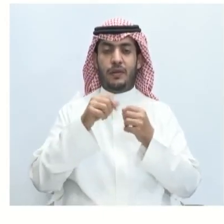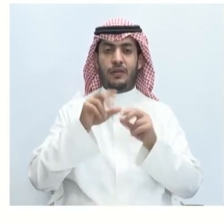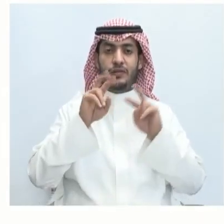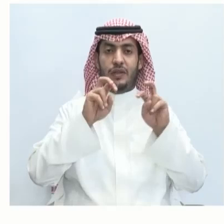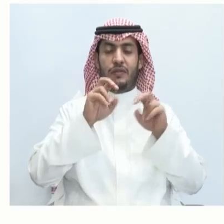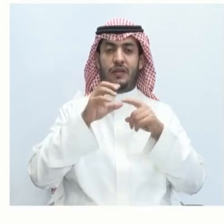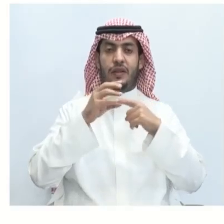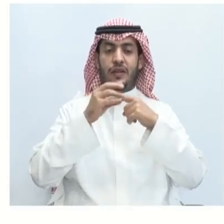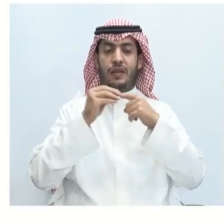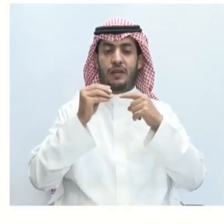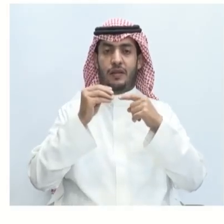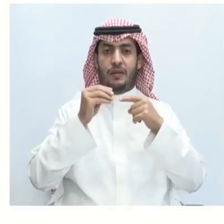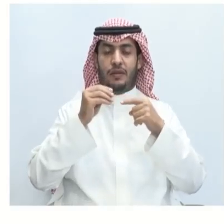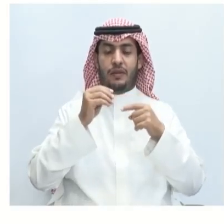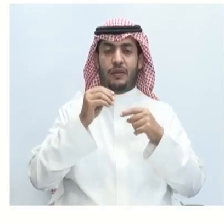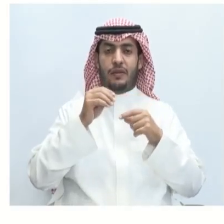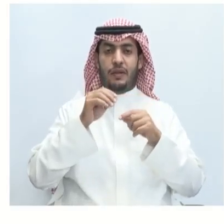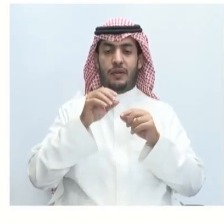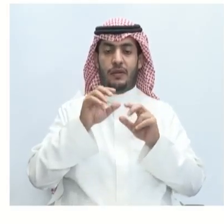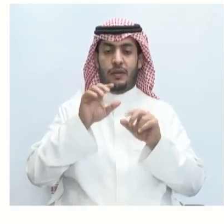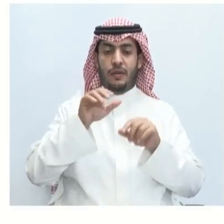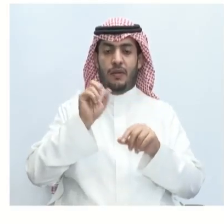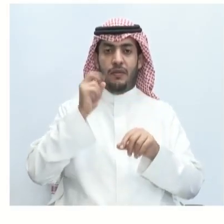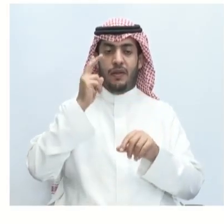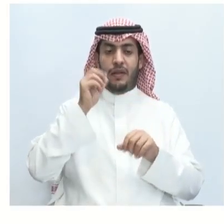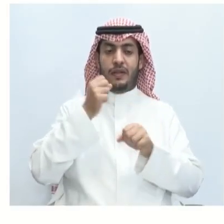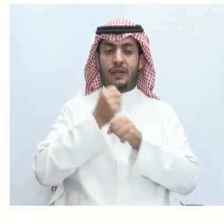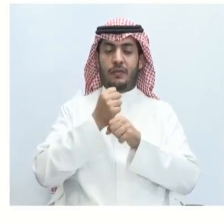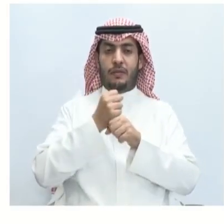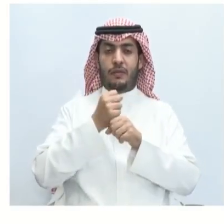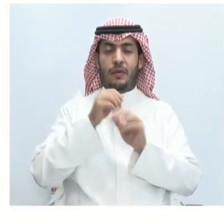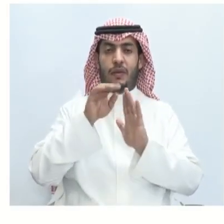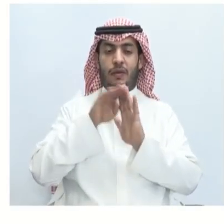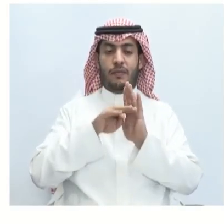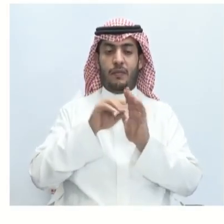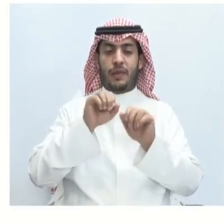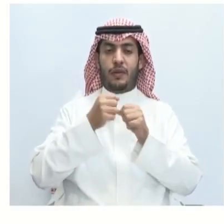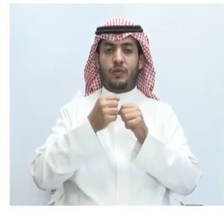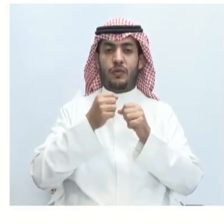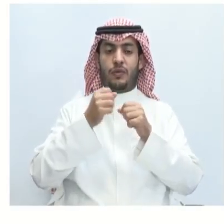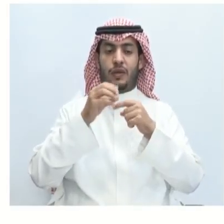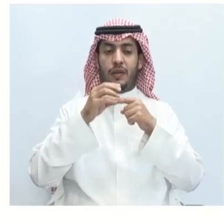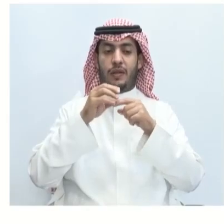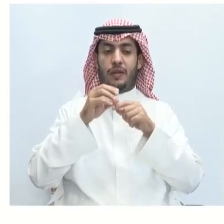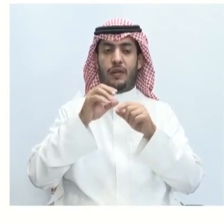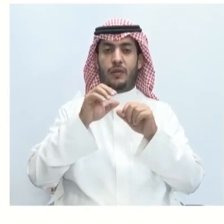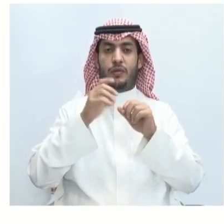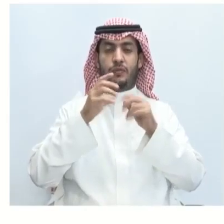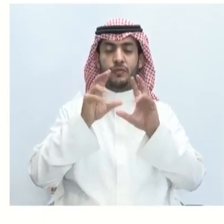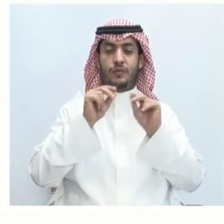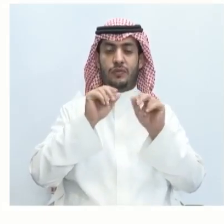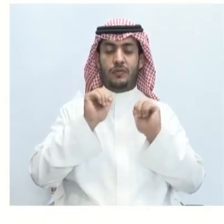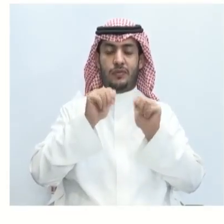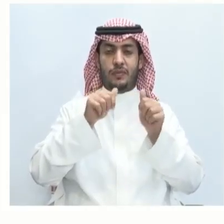استكشاف طرح الكسور المتشابهه والذي كانت فكرته ان استعمل النماذج لطرح كسور متشابهه